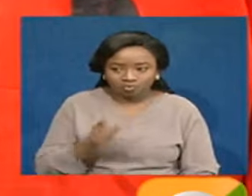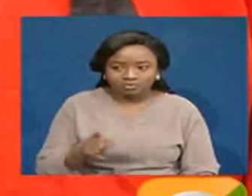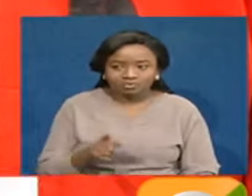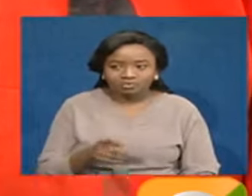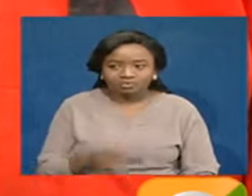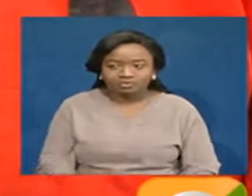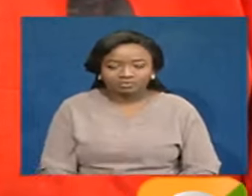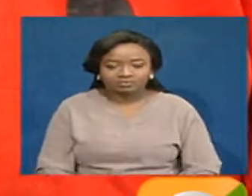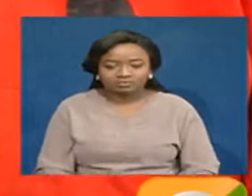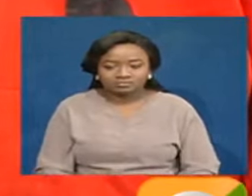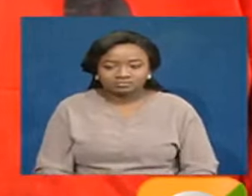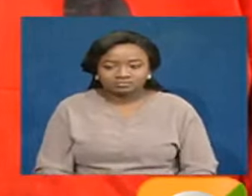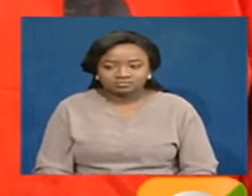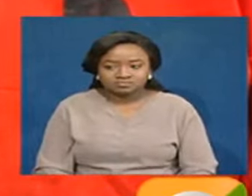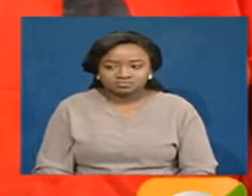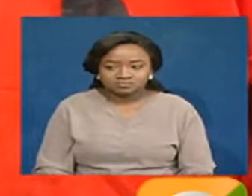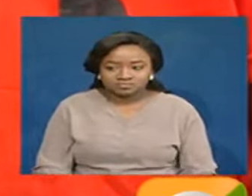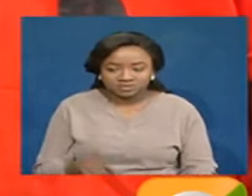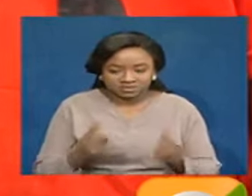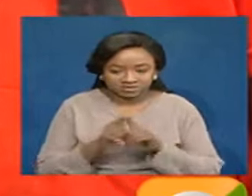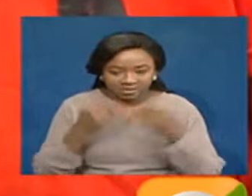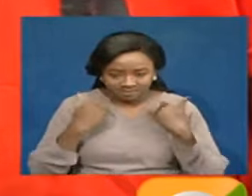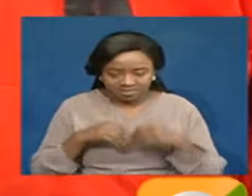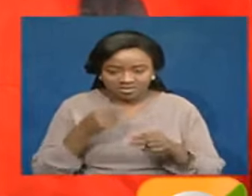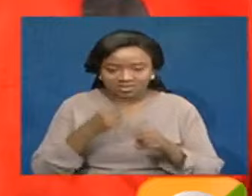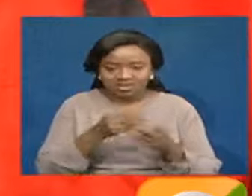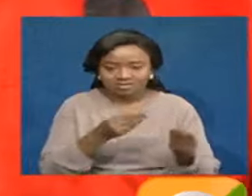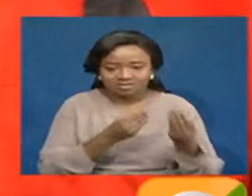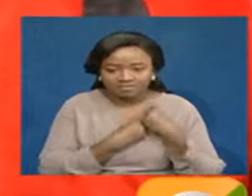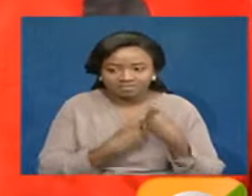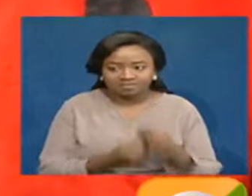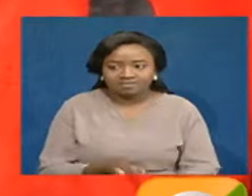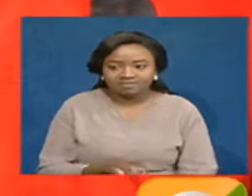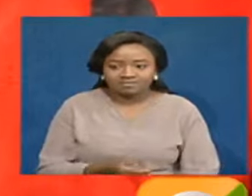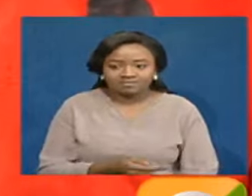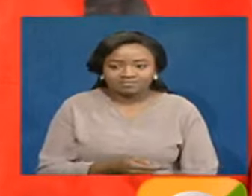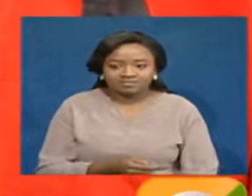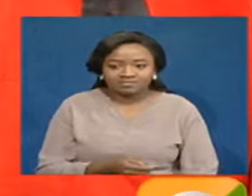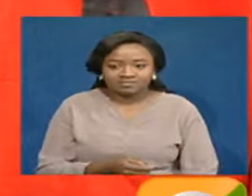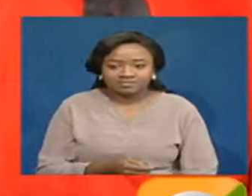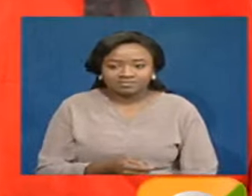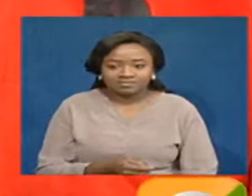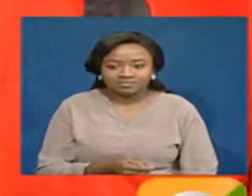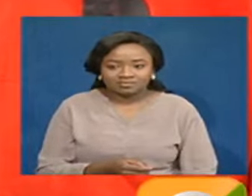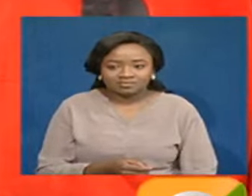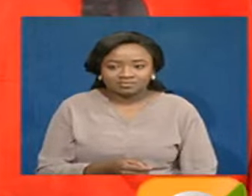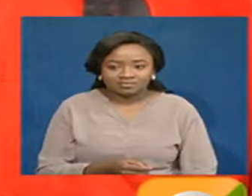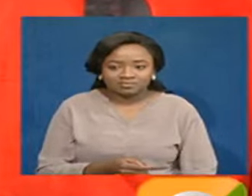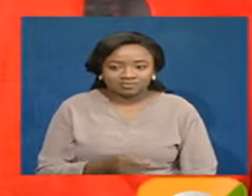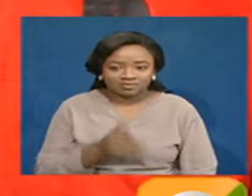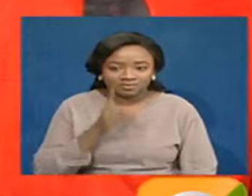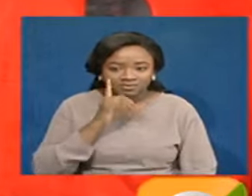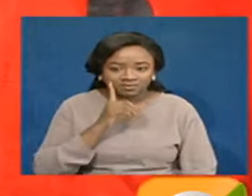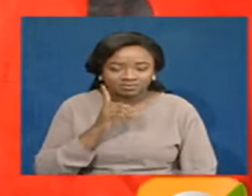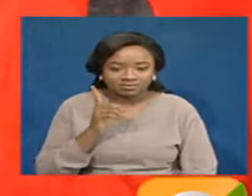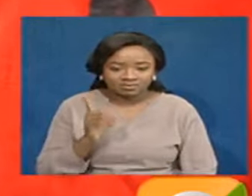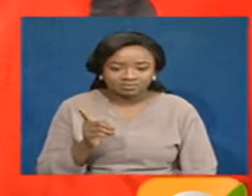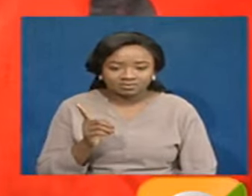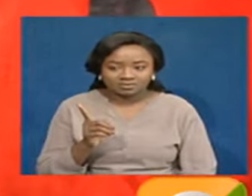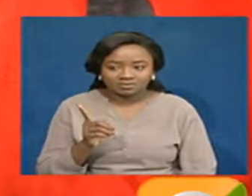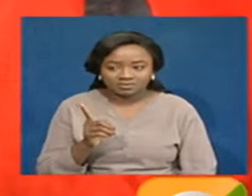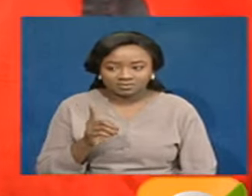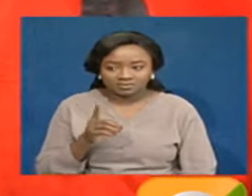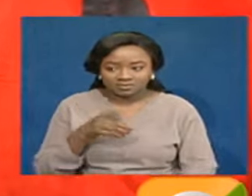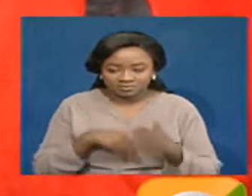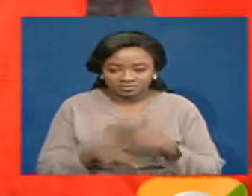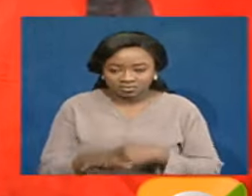nilizaliwa, nikapewa hiyo jina Clement Momanyi. Huyu mtoto tangu asaliwe achakaa hapa sana, alizaliwa akiwa